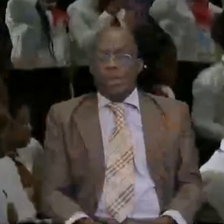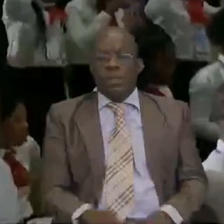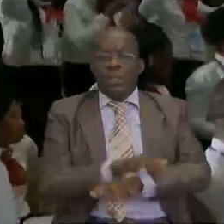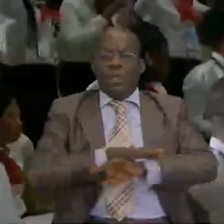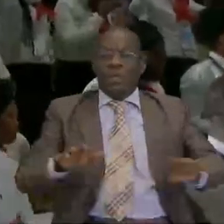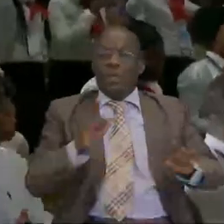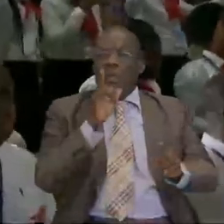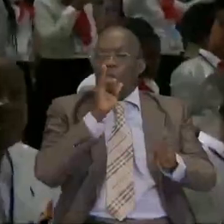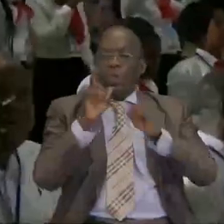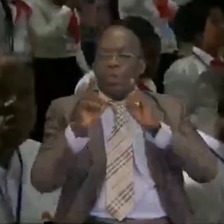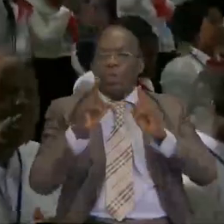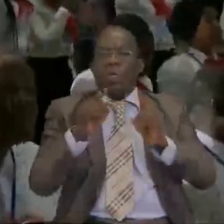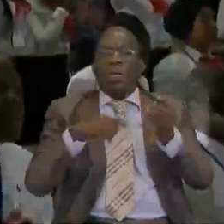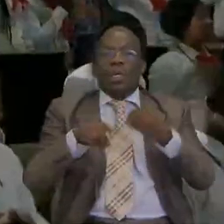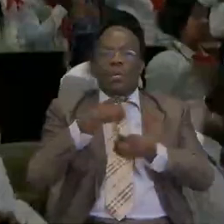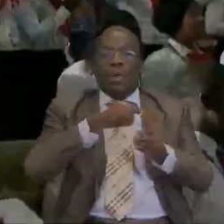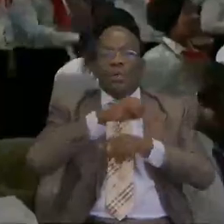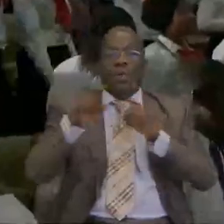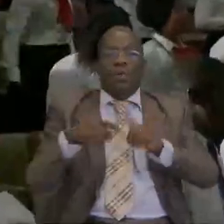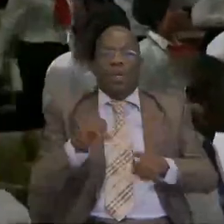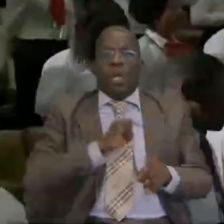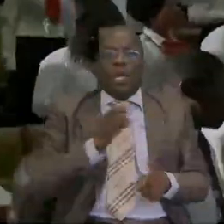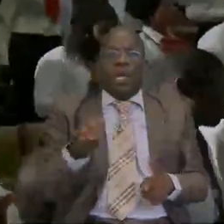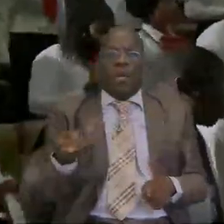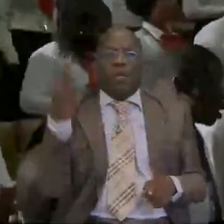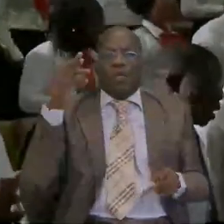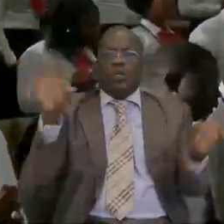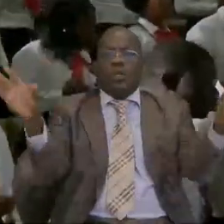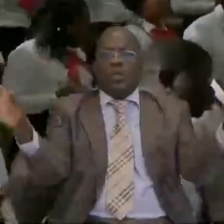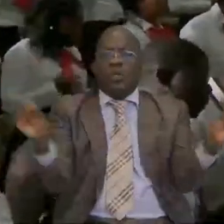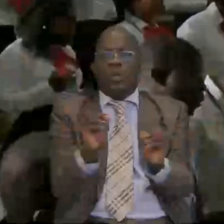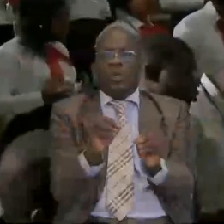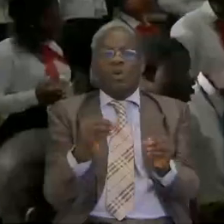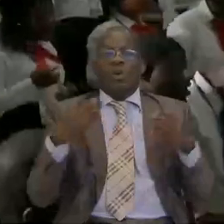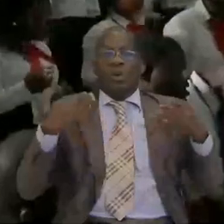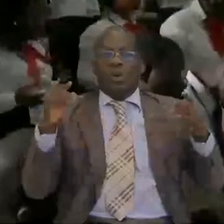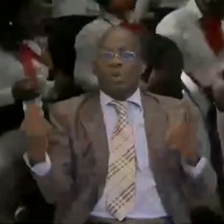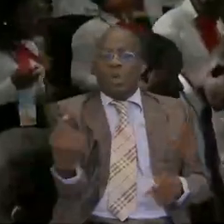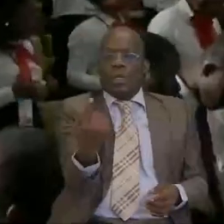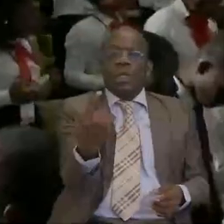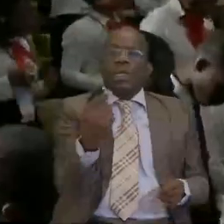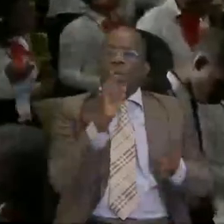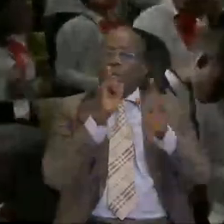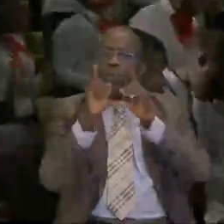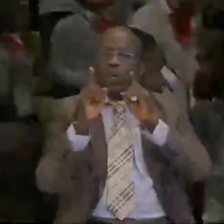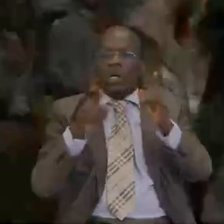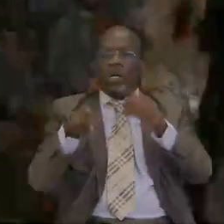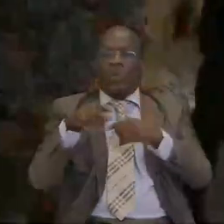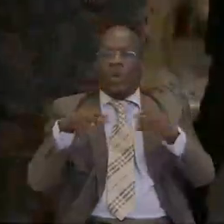Ne parle pas. Là, quand je n'étais personne, je n'étais rien. Parle de sa puissance.